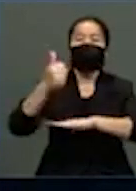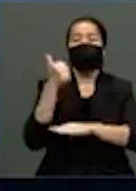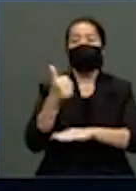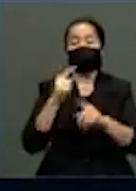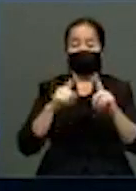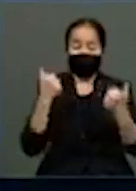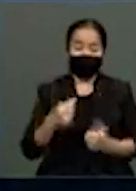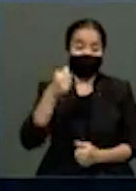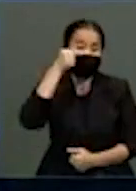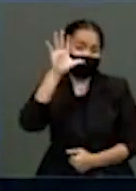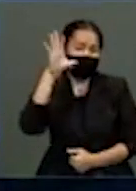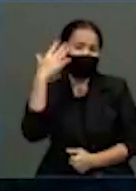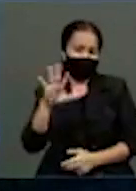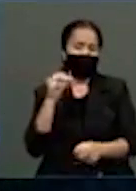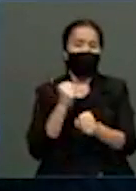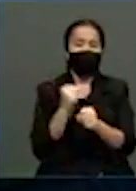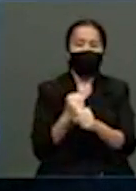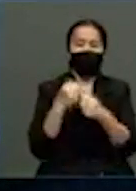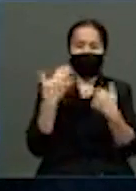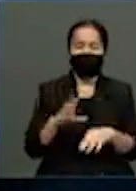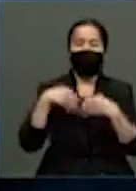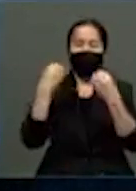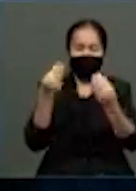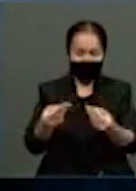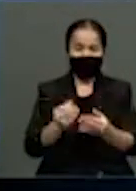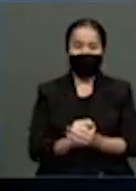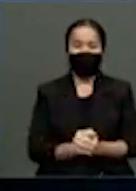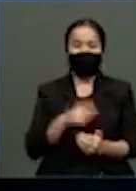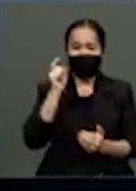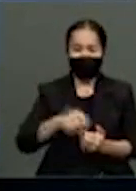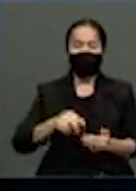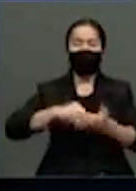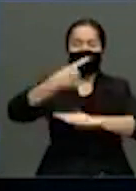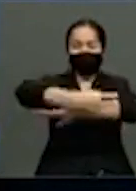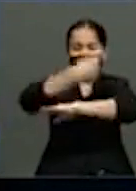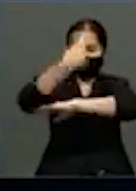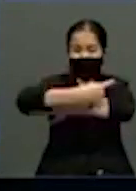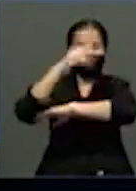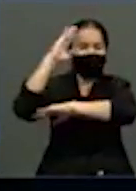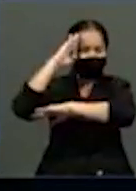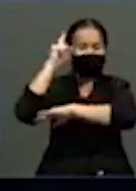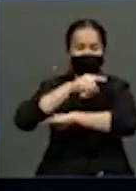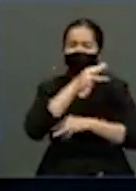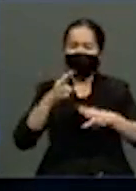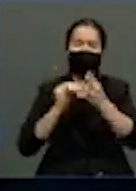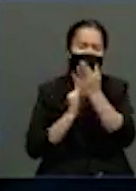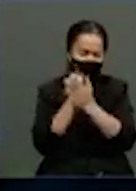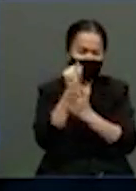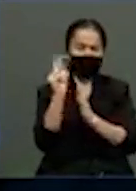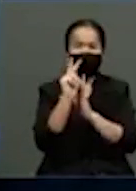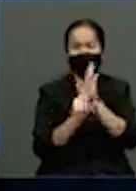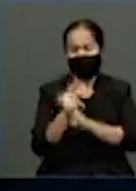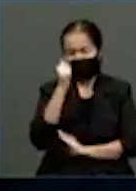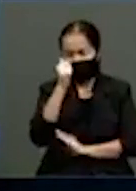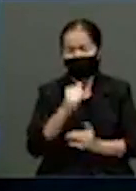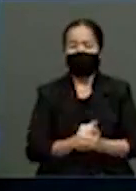ทำการนะครับขอให้ท่านผ่านแดนด่านข้ามแดนถาวรทางบกมา